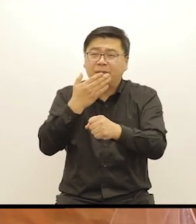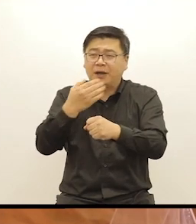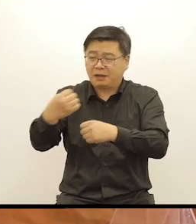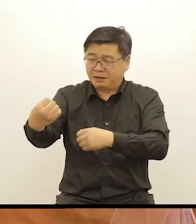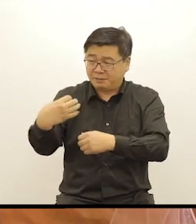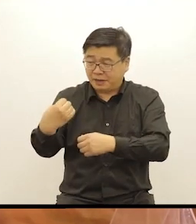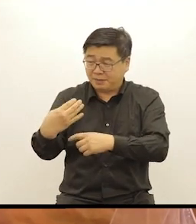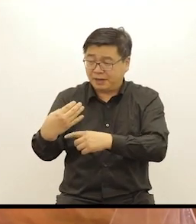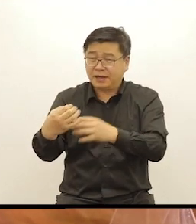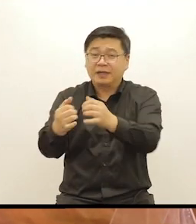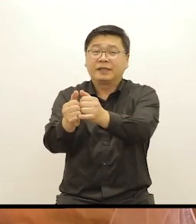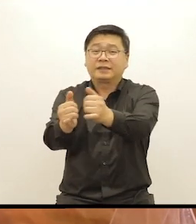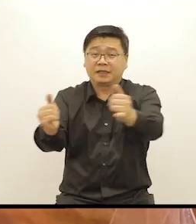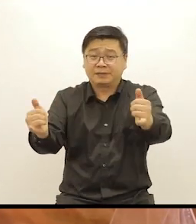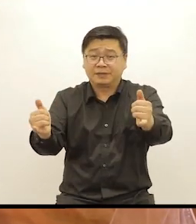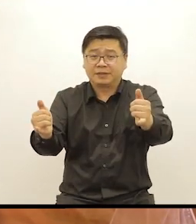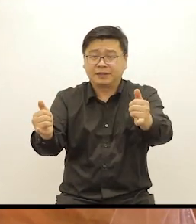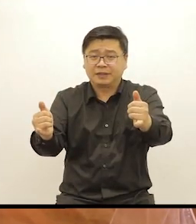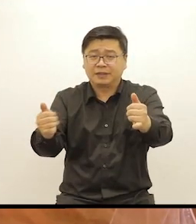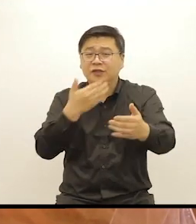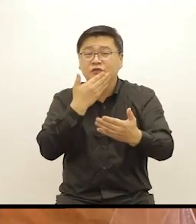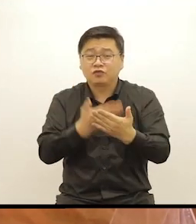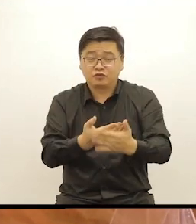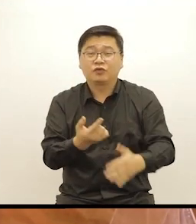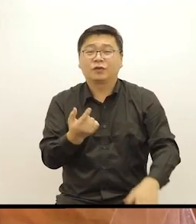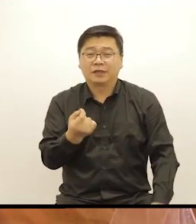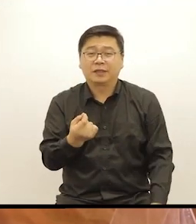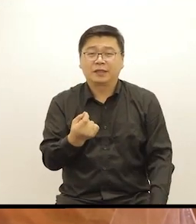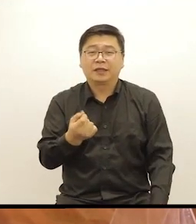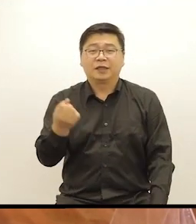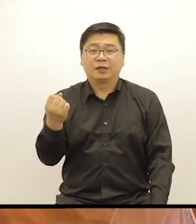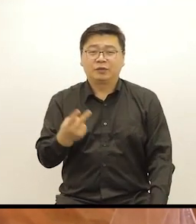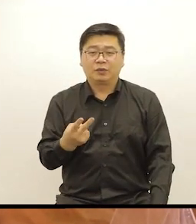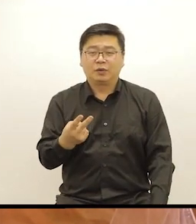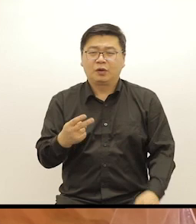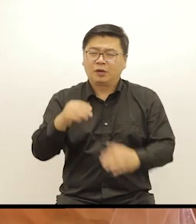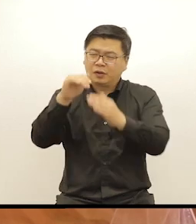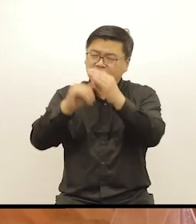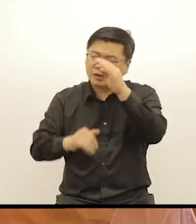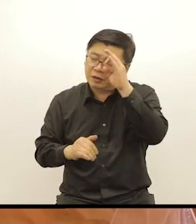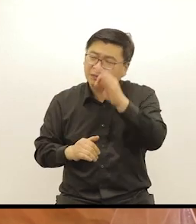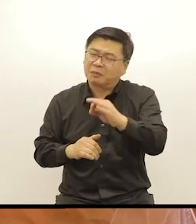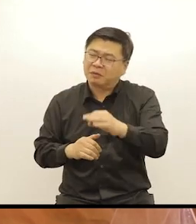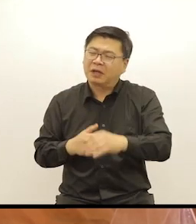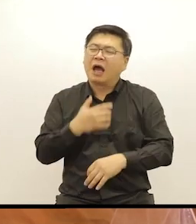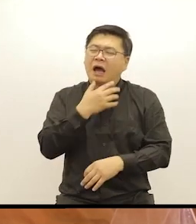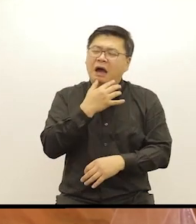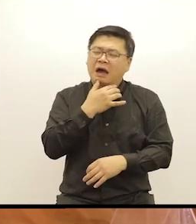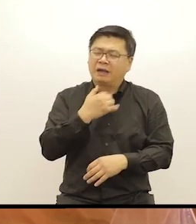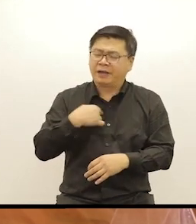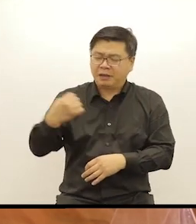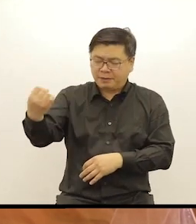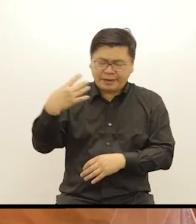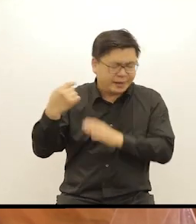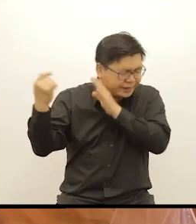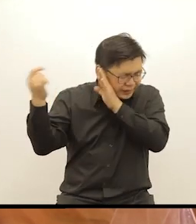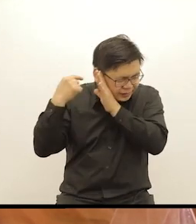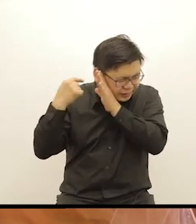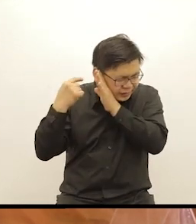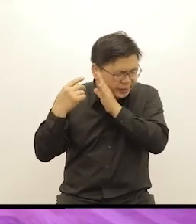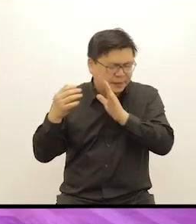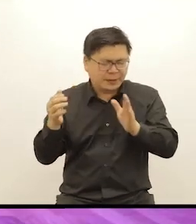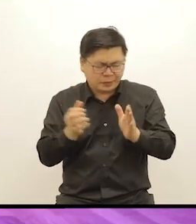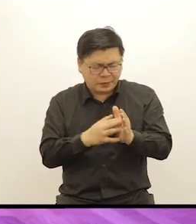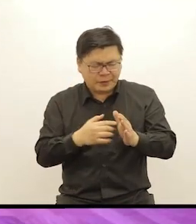예, 주위 사람들 굉장히 중요한 것 같고 또 그런 이야기를 들었을 때 또 본인이 딱 듣고 힘을